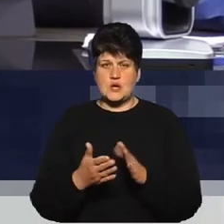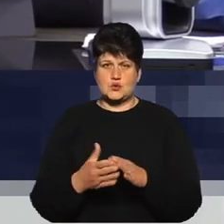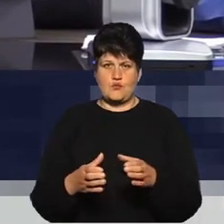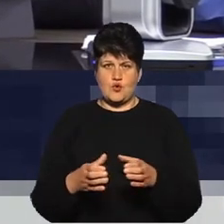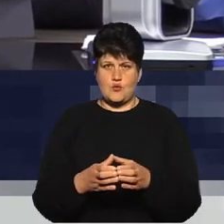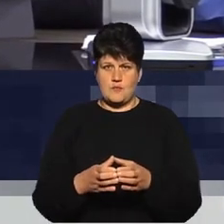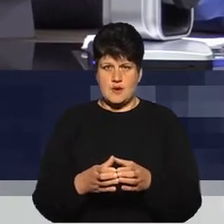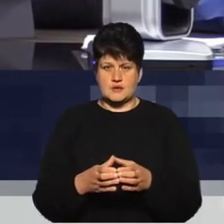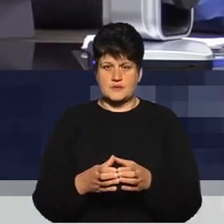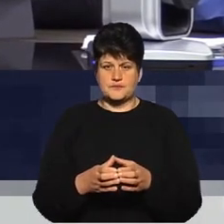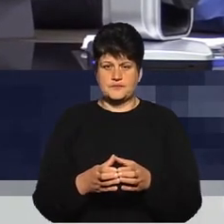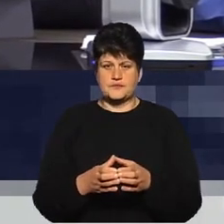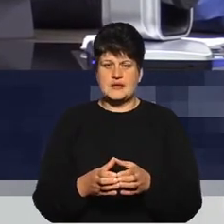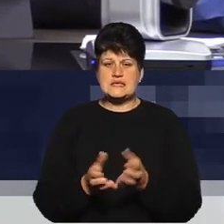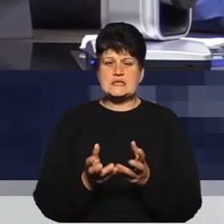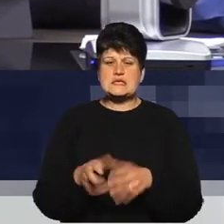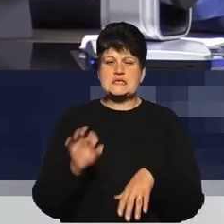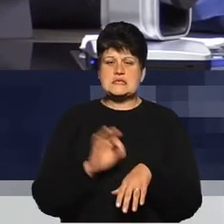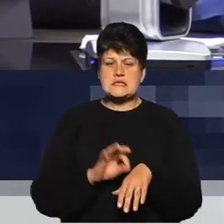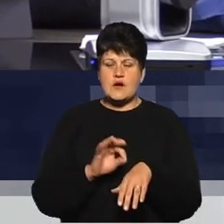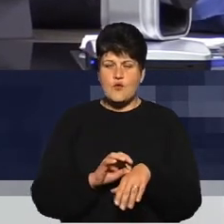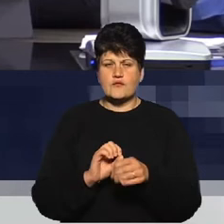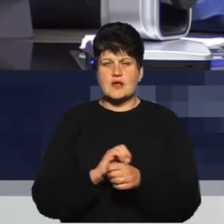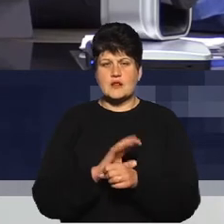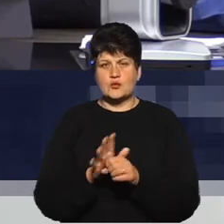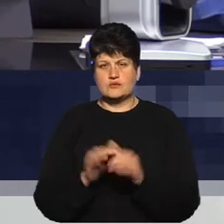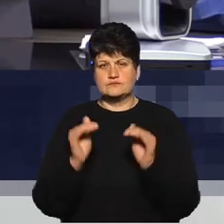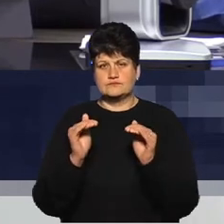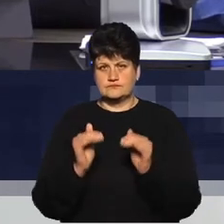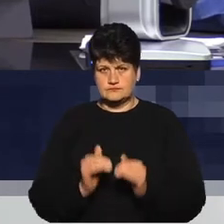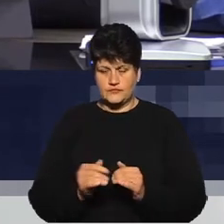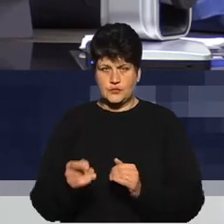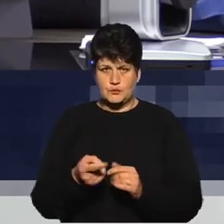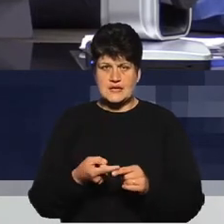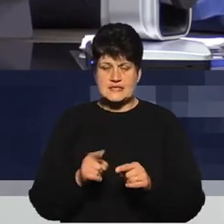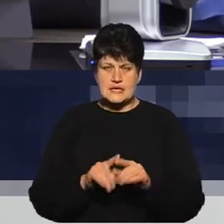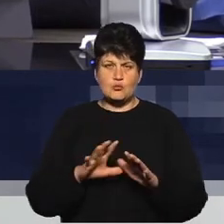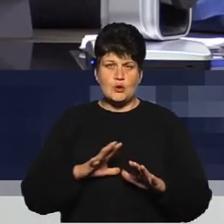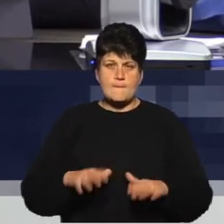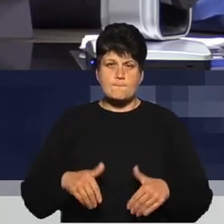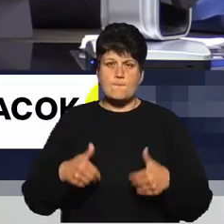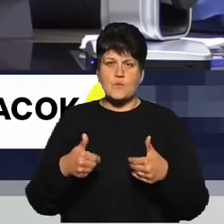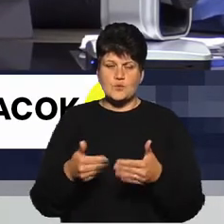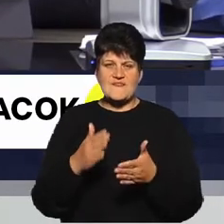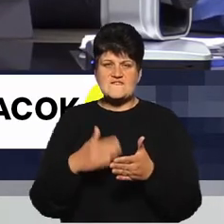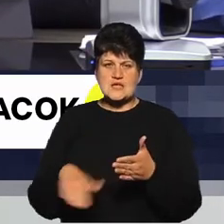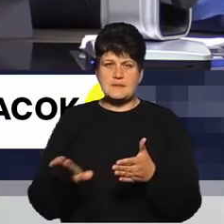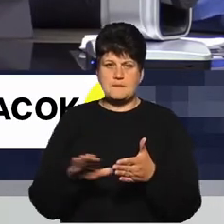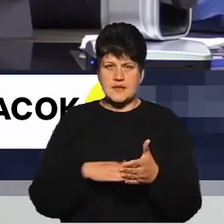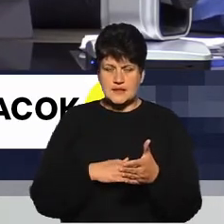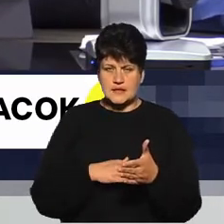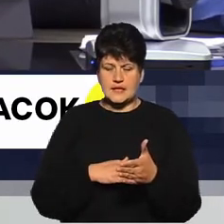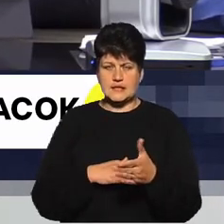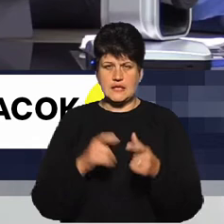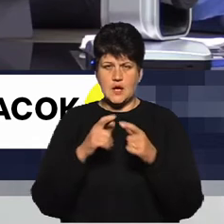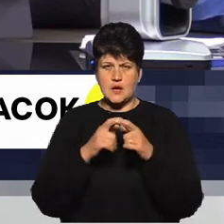тільки захворювання на ковід в місті Тернополі, тому в комісії була пропозиція відмінити визначення маскового